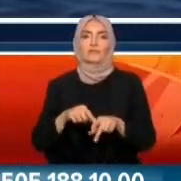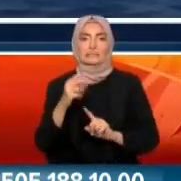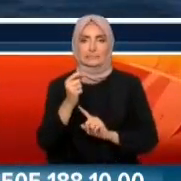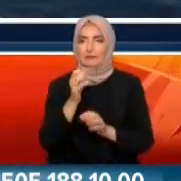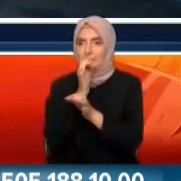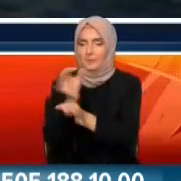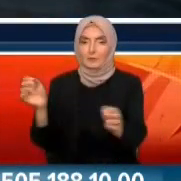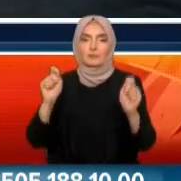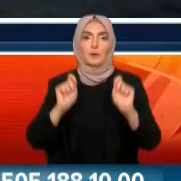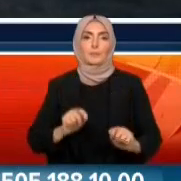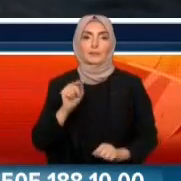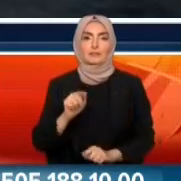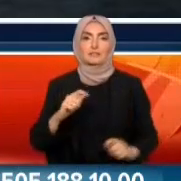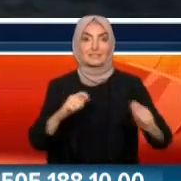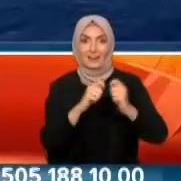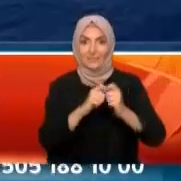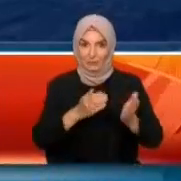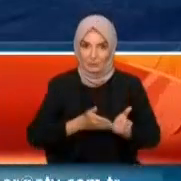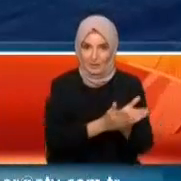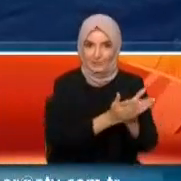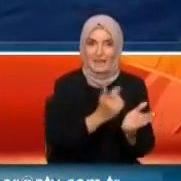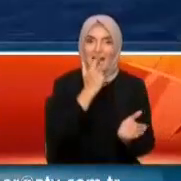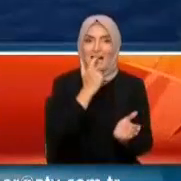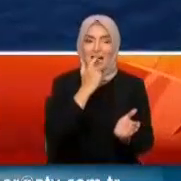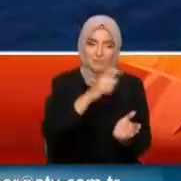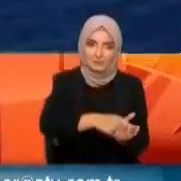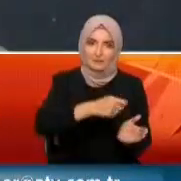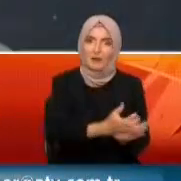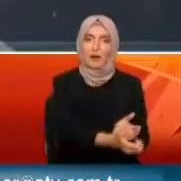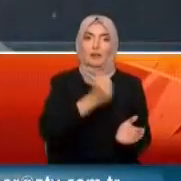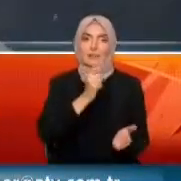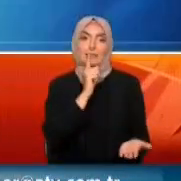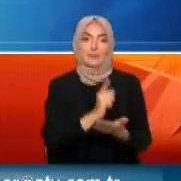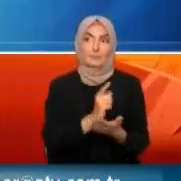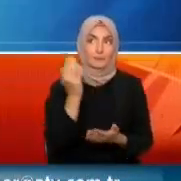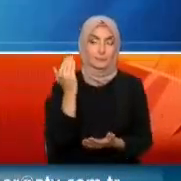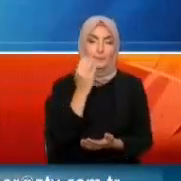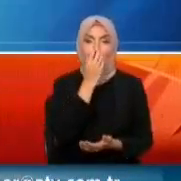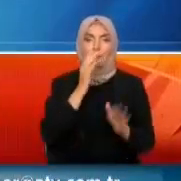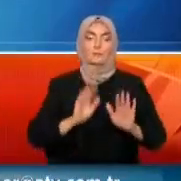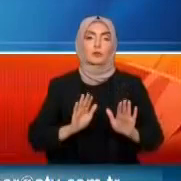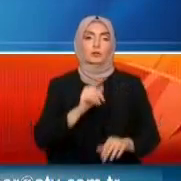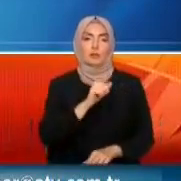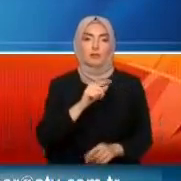al emrini beklemeye geçti. Akdeniz'de sular kaynama noktasına geldi.